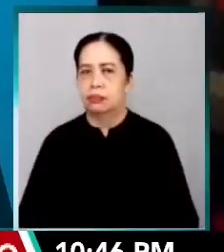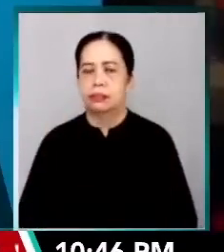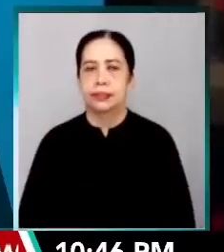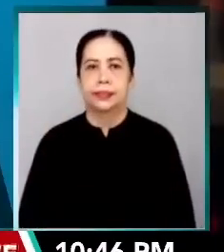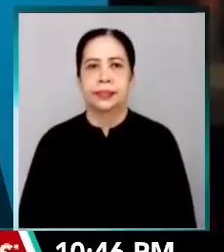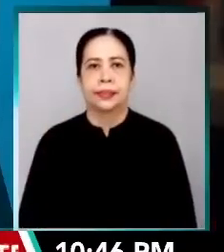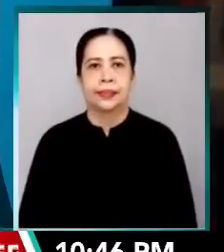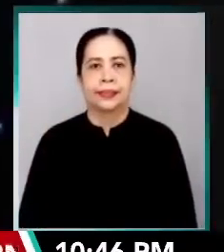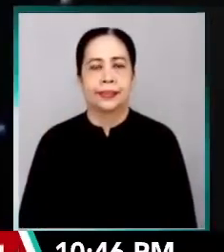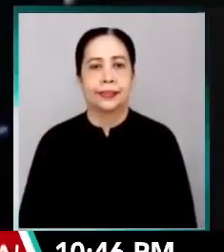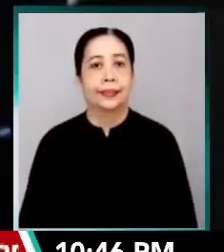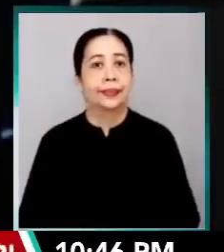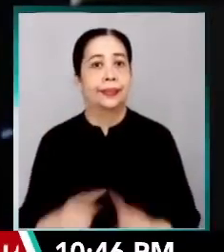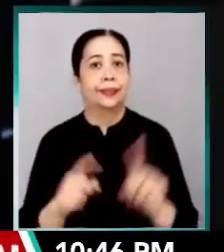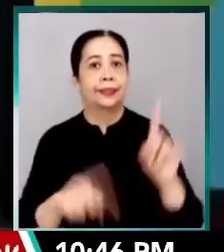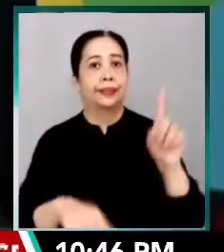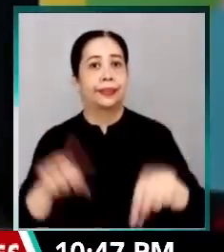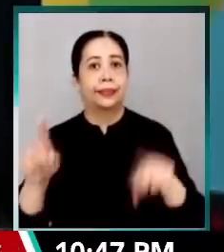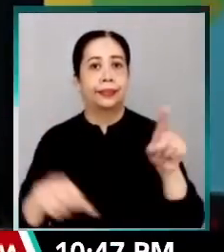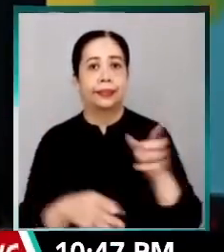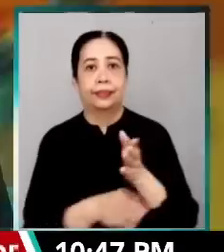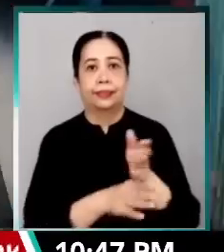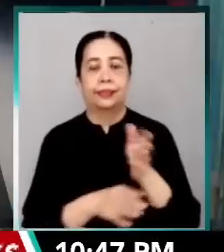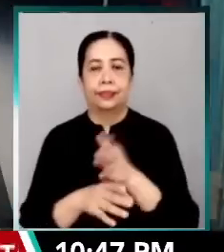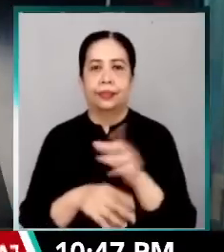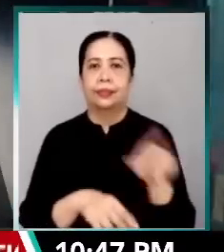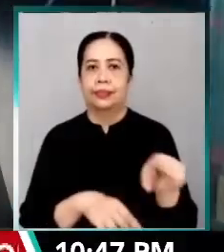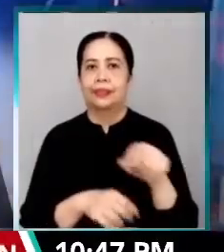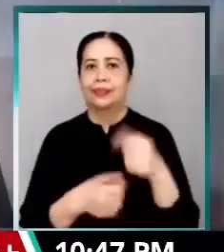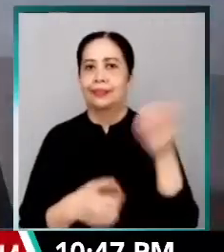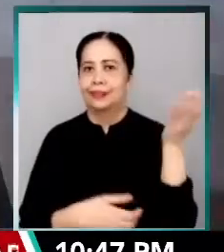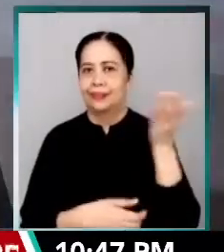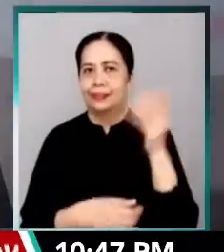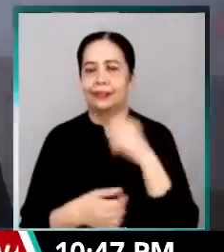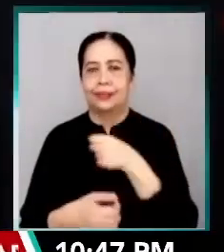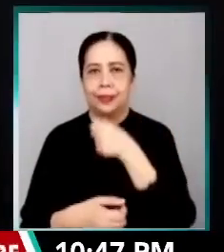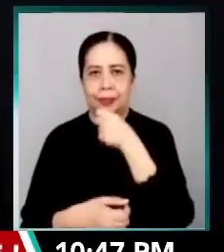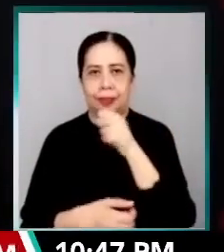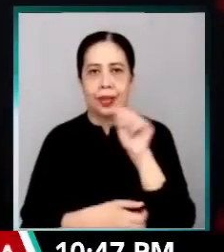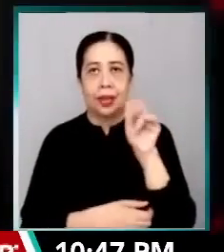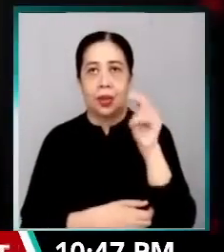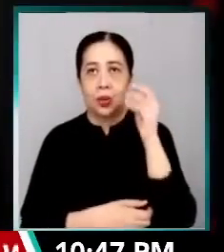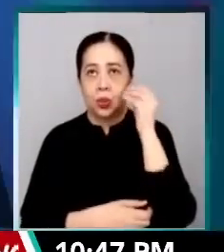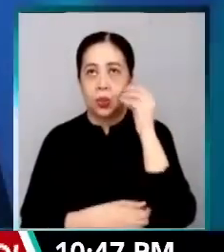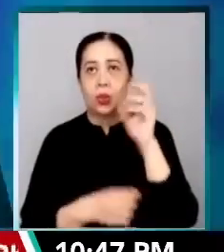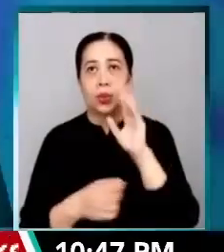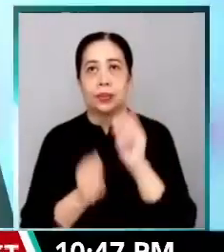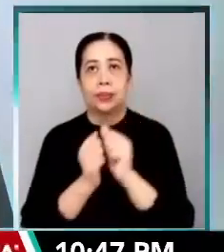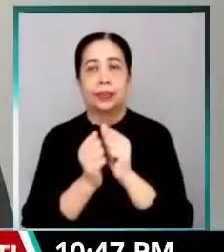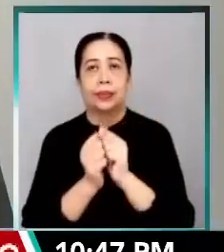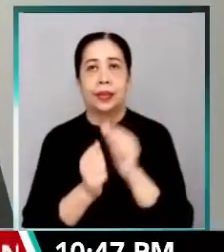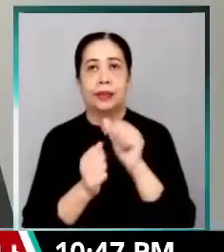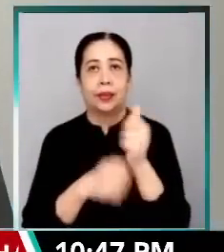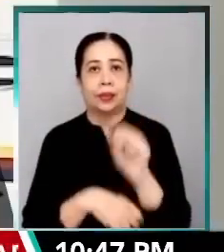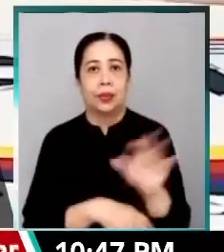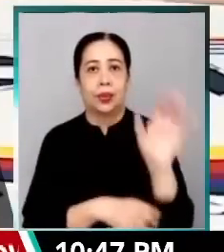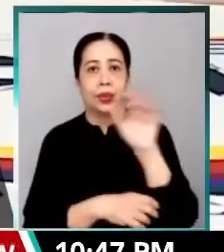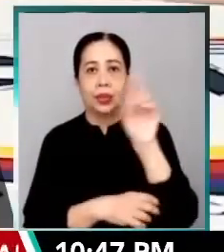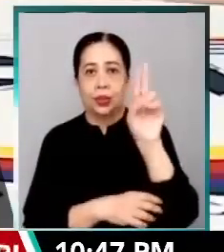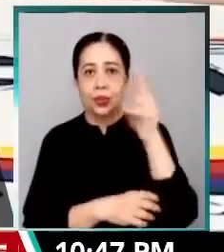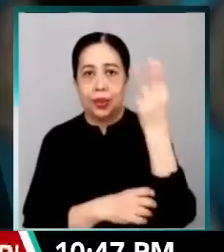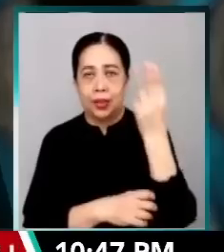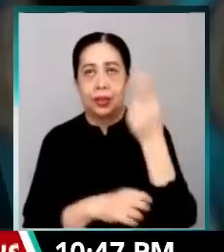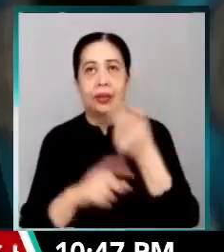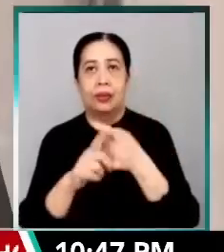Mula sa magkakaibang larangan ang mga bagong weather presenter, si Andrew Porquera, na makakasama tuwing umaga sa unang hirit mula sa mundo